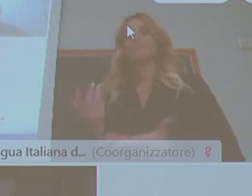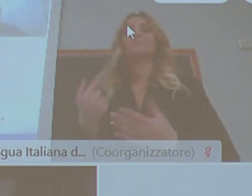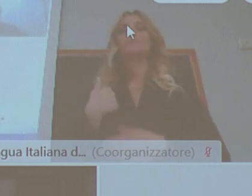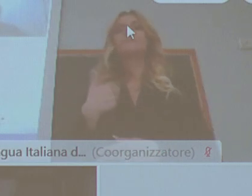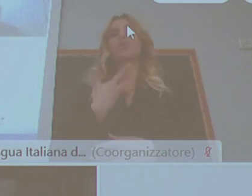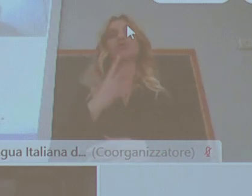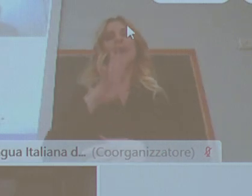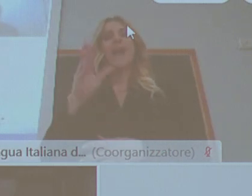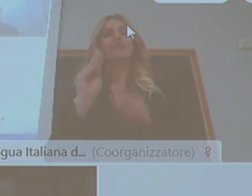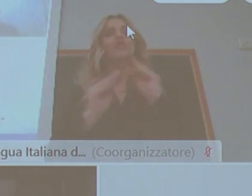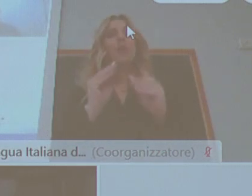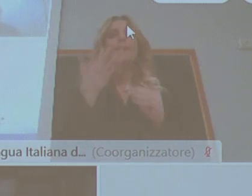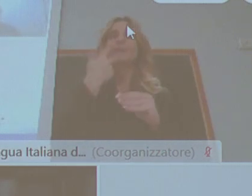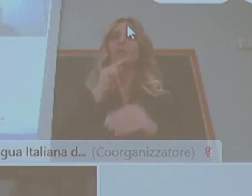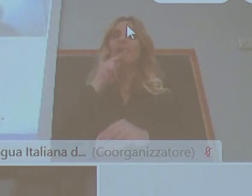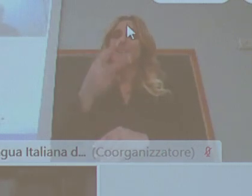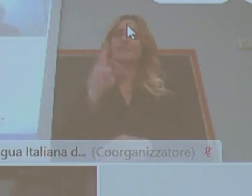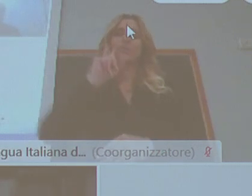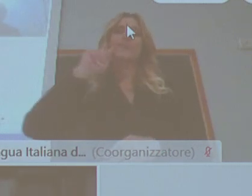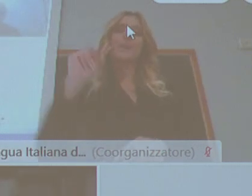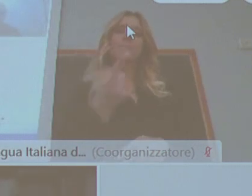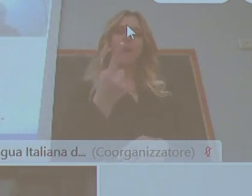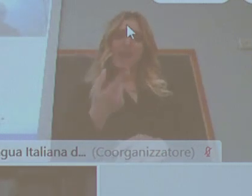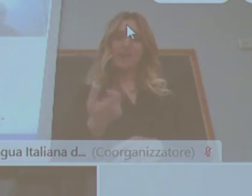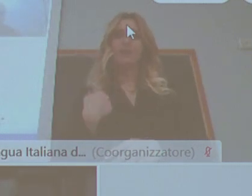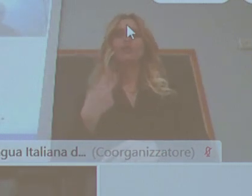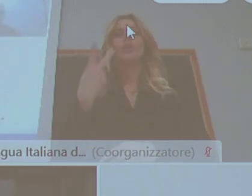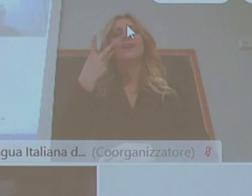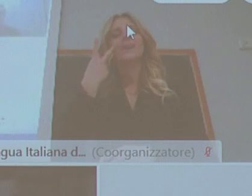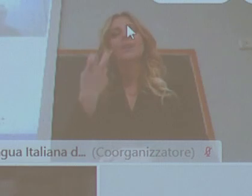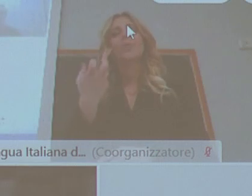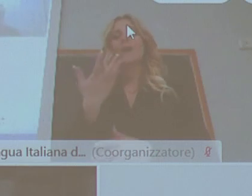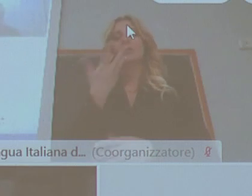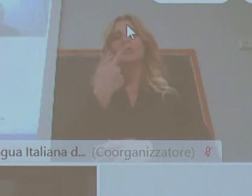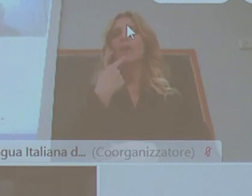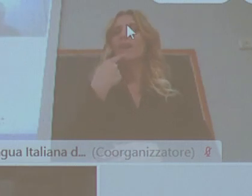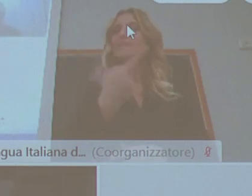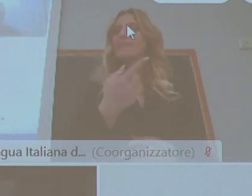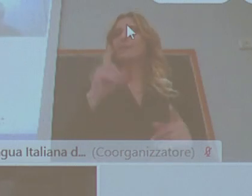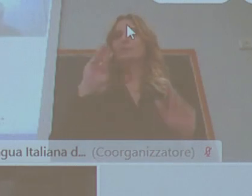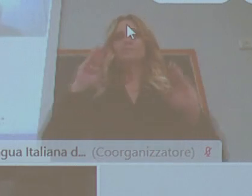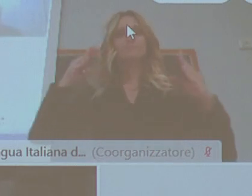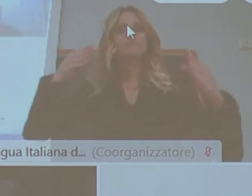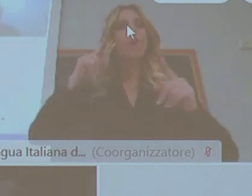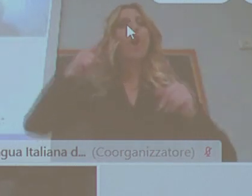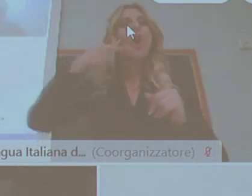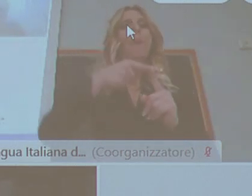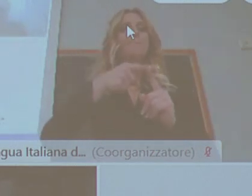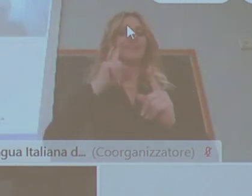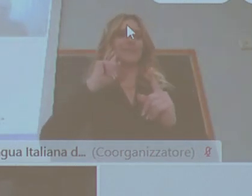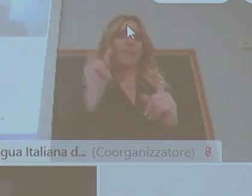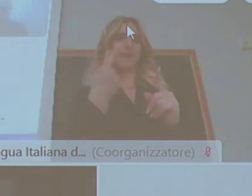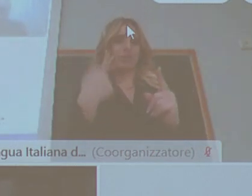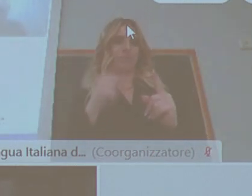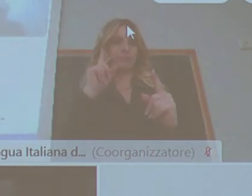cui rispondere per mirare meglio quello che vogliamo dire e centrare al meglio l'obiettivo di questo nostro incontro, di